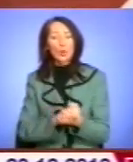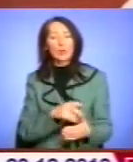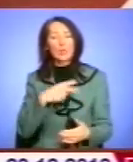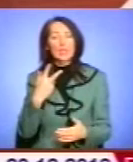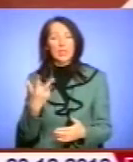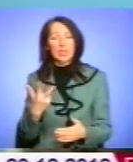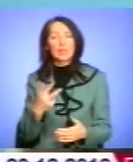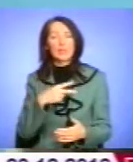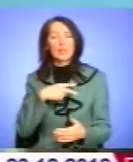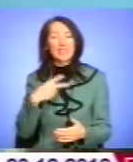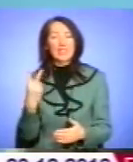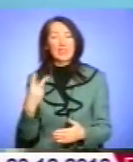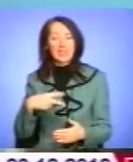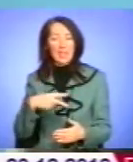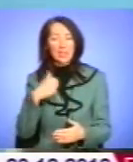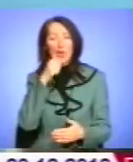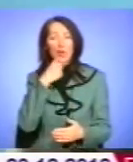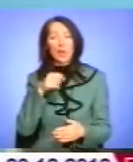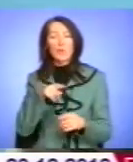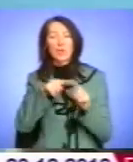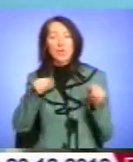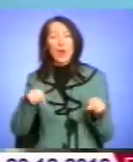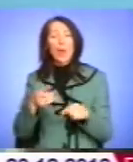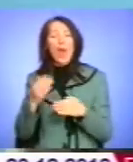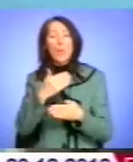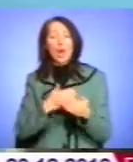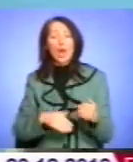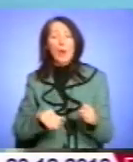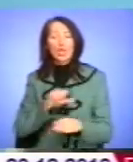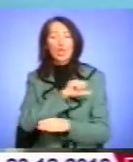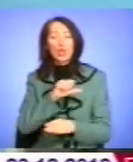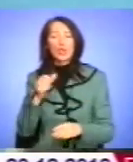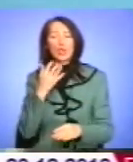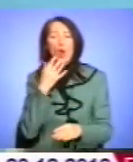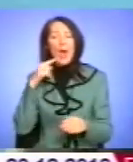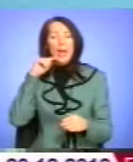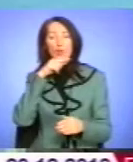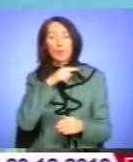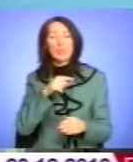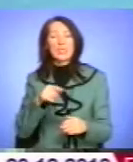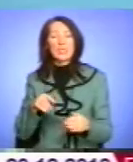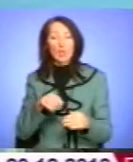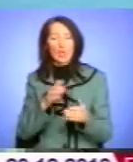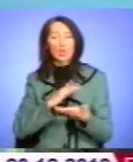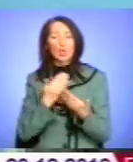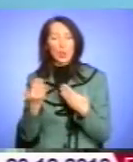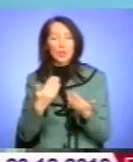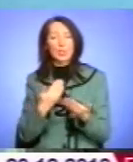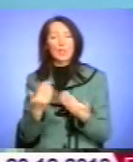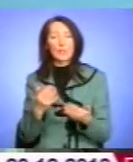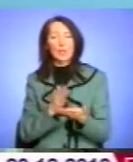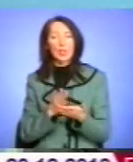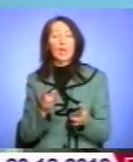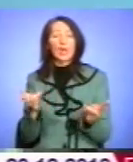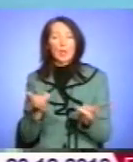2013-2020 роки. В рамках програми зовнішньоекономічних зносин визначили, що є доцільним після Пасхи